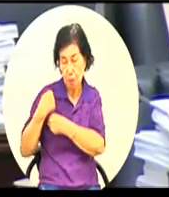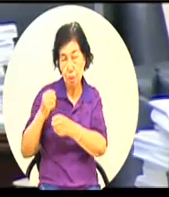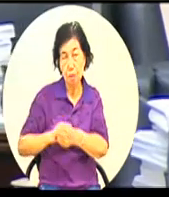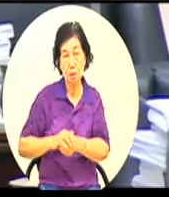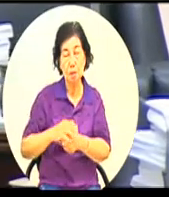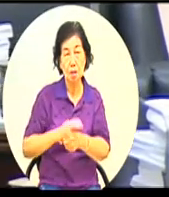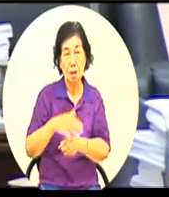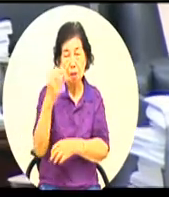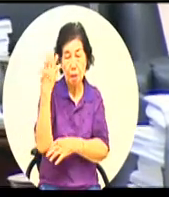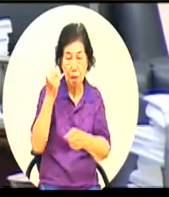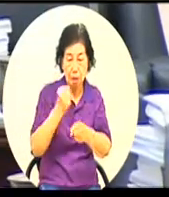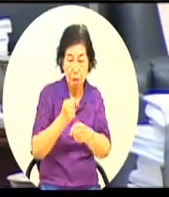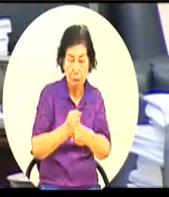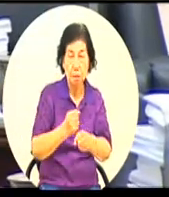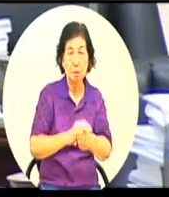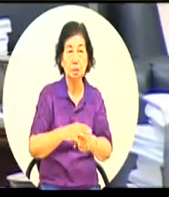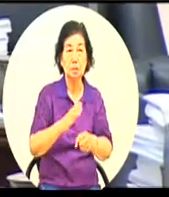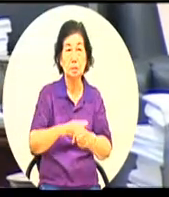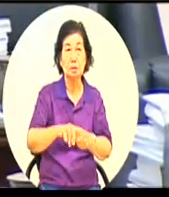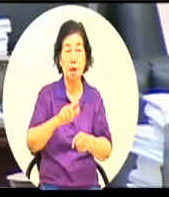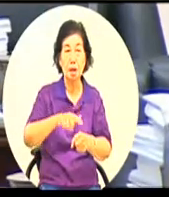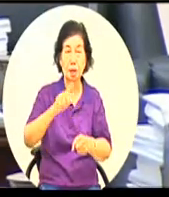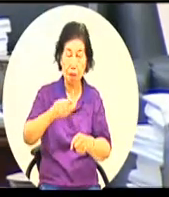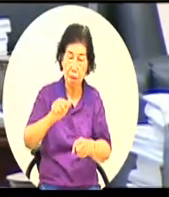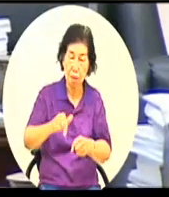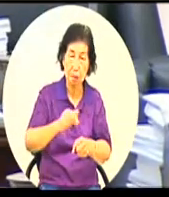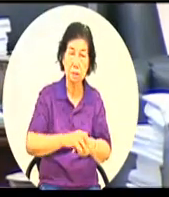顶前抗议，有啥物唔对？